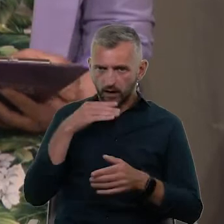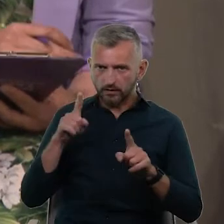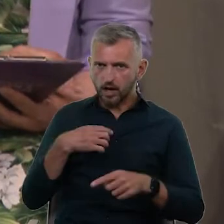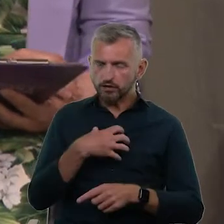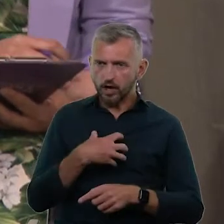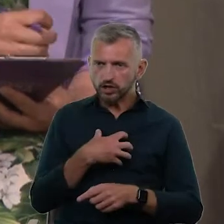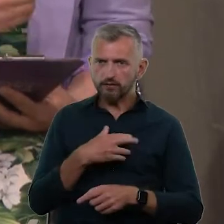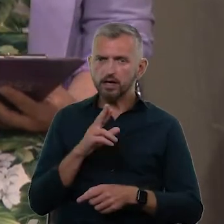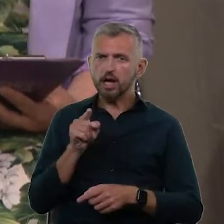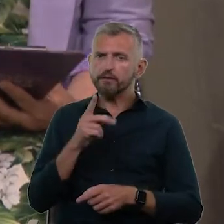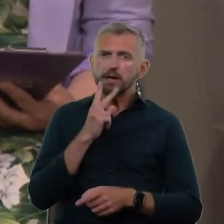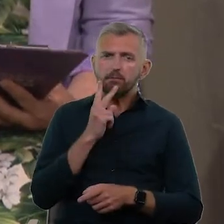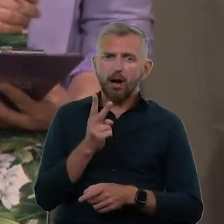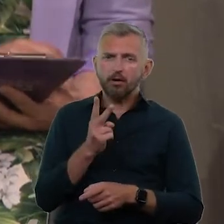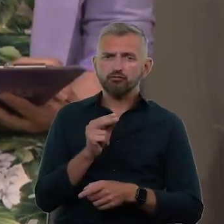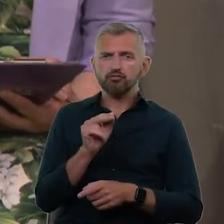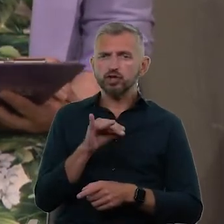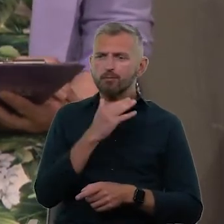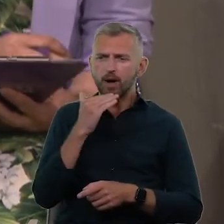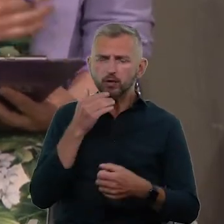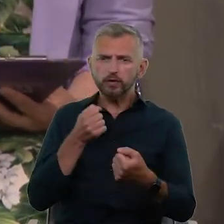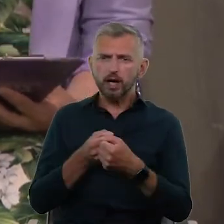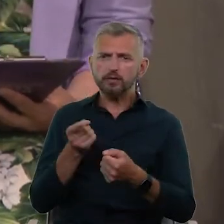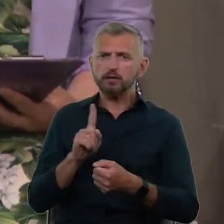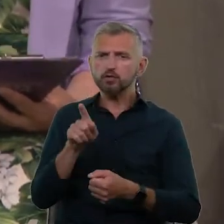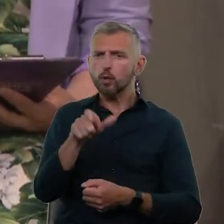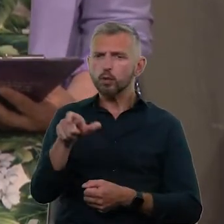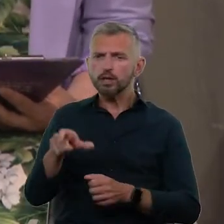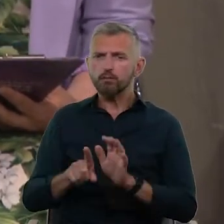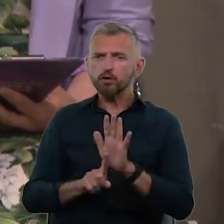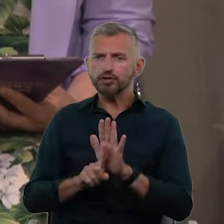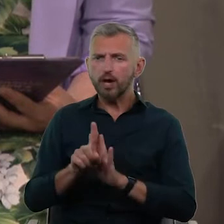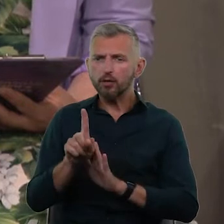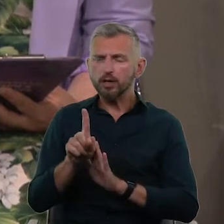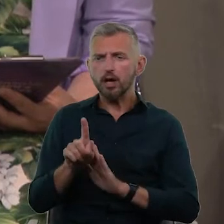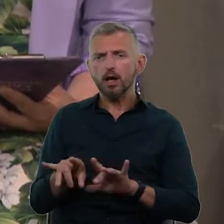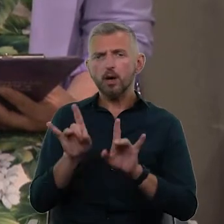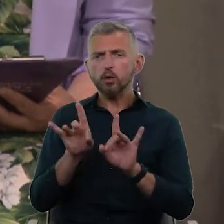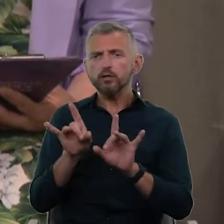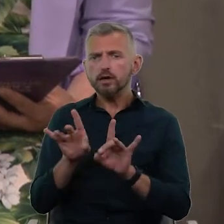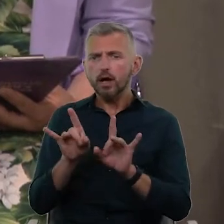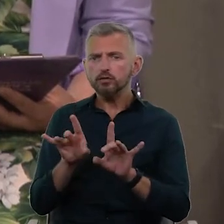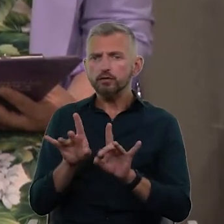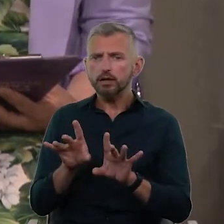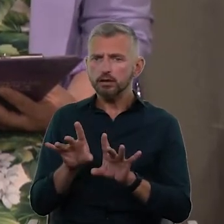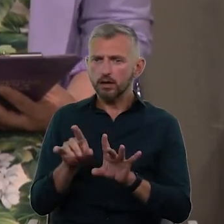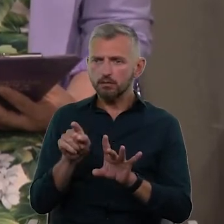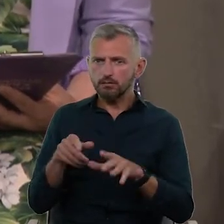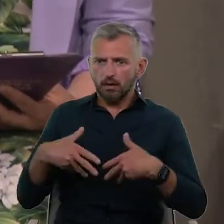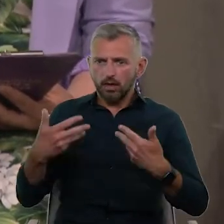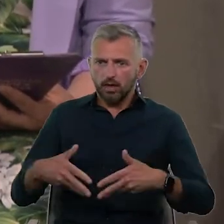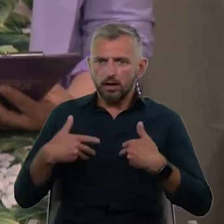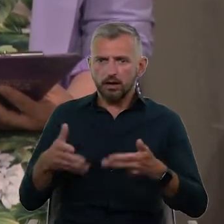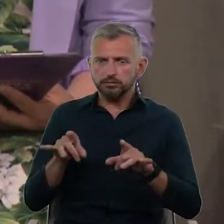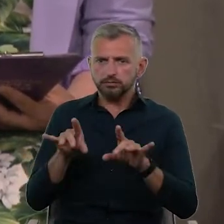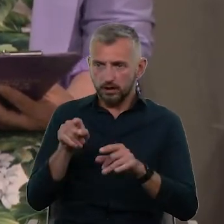Як ви бачите, багато стикаєтесь з тим, що люди починають розказувати, і чи ви співпрацюєте теж